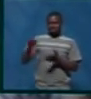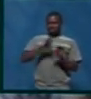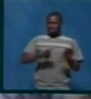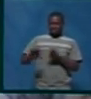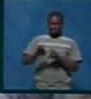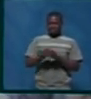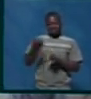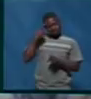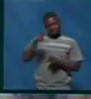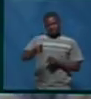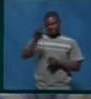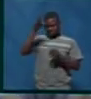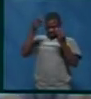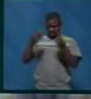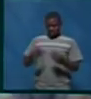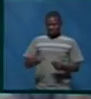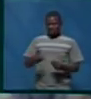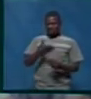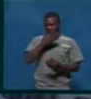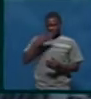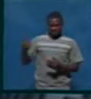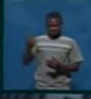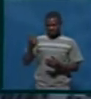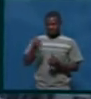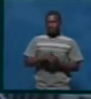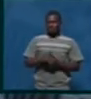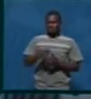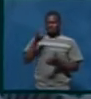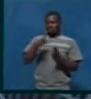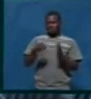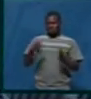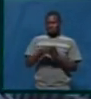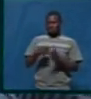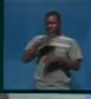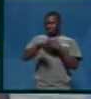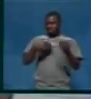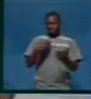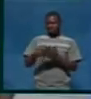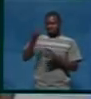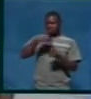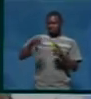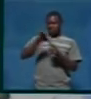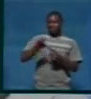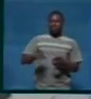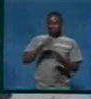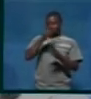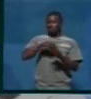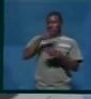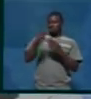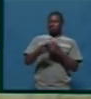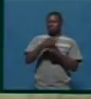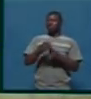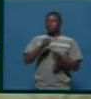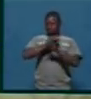trouver la meilleure variété. Dans tous les cas, la position de l'UNPCB est claire. Réintroduire le